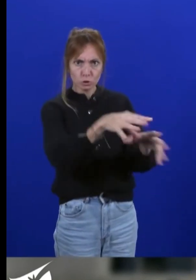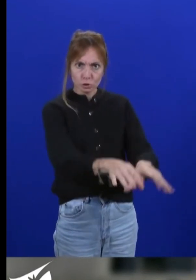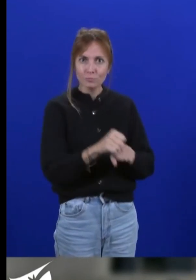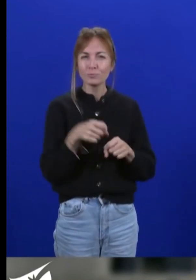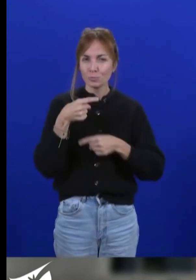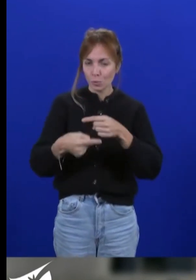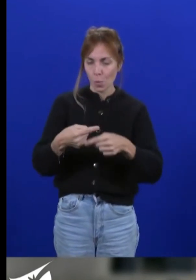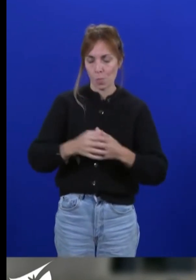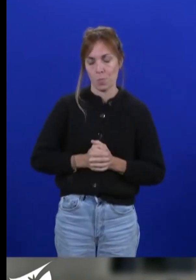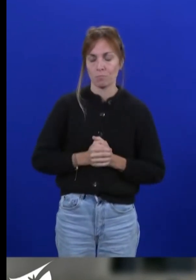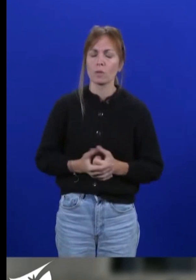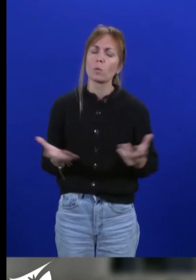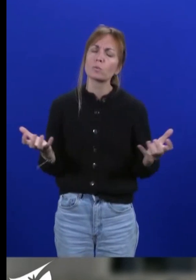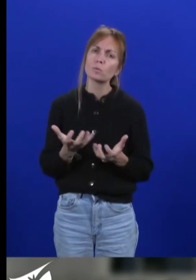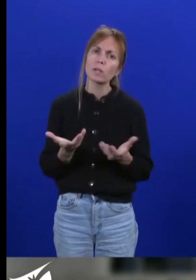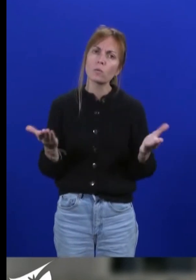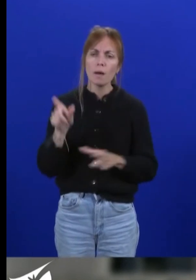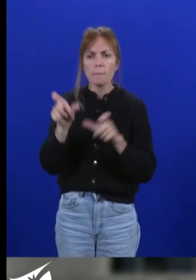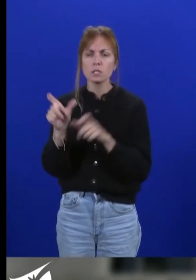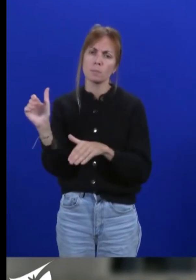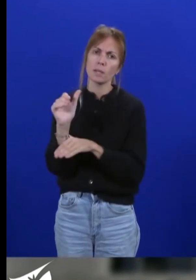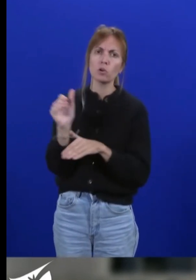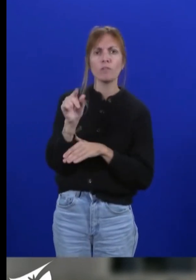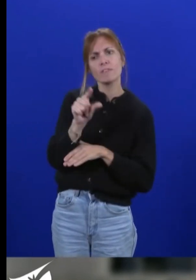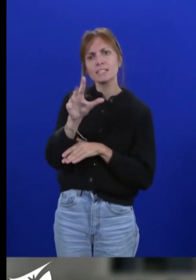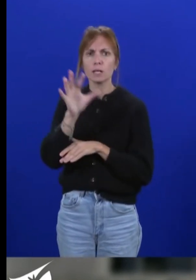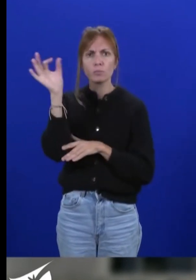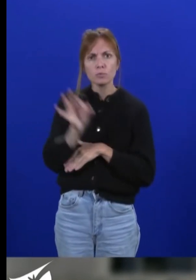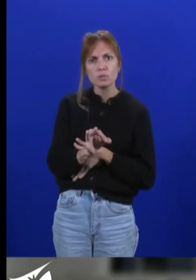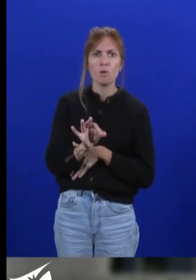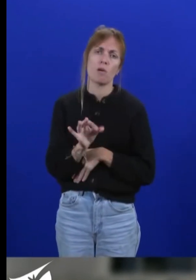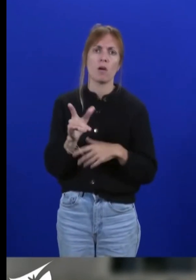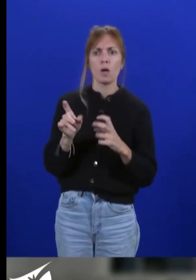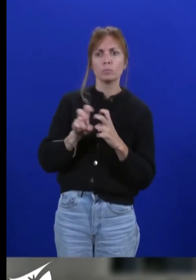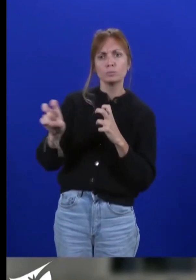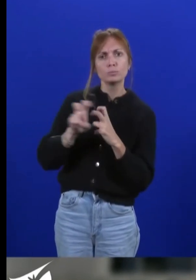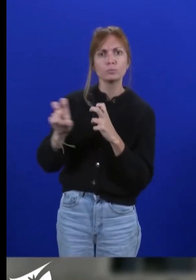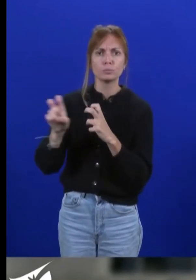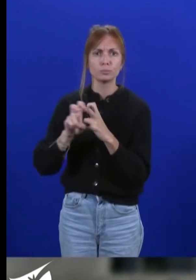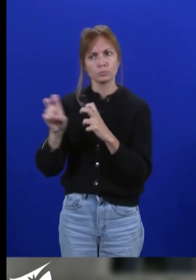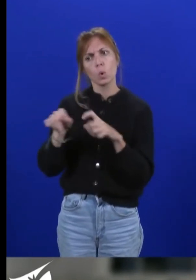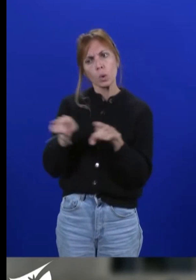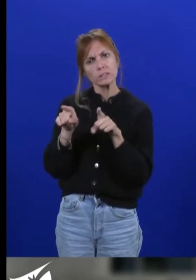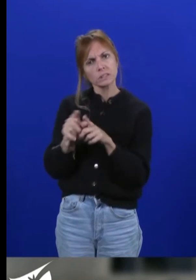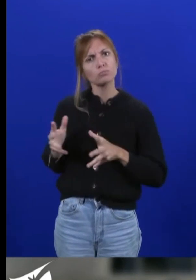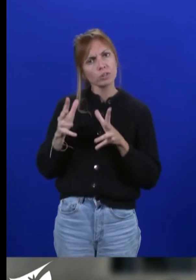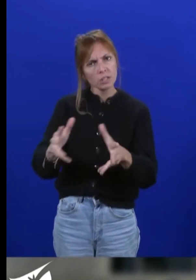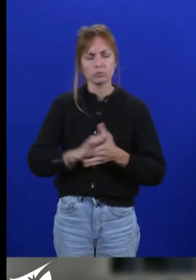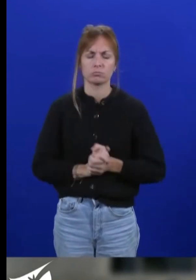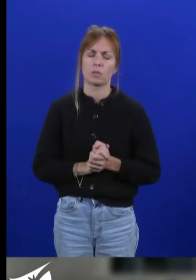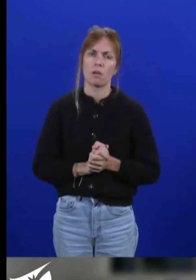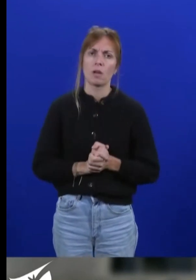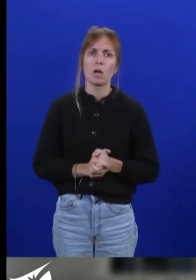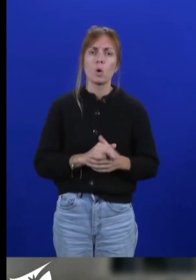œuvre. Il serait souhaitable que les employeurs des 25% de lignes affrétées prennent les mêmes engagements. Le groupe